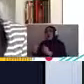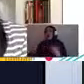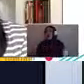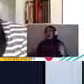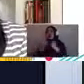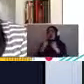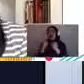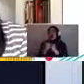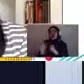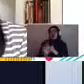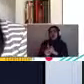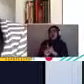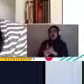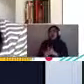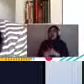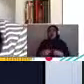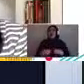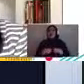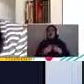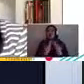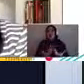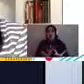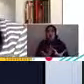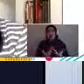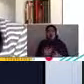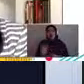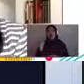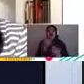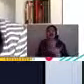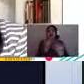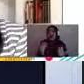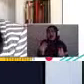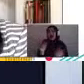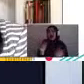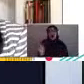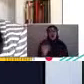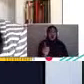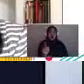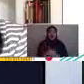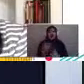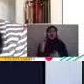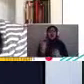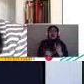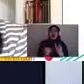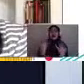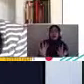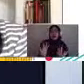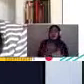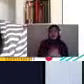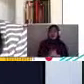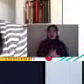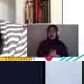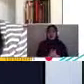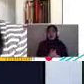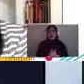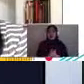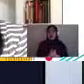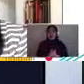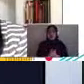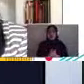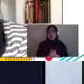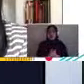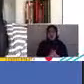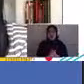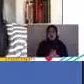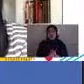juga tidak merugikan konsumen terutama. Dan yang terakhir tentu kami mendorong adanya di halaman berikutnya kami juga